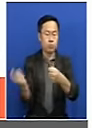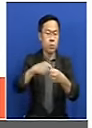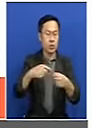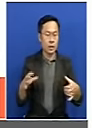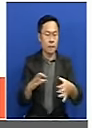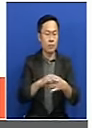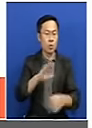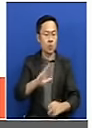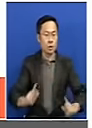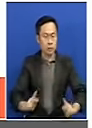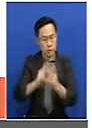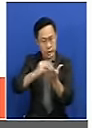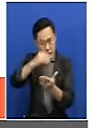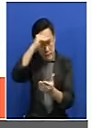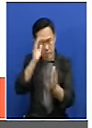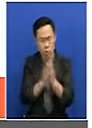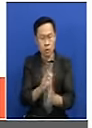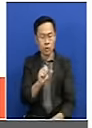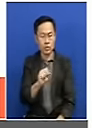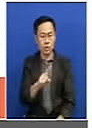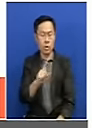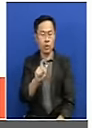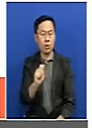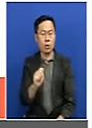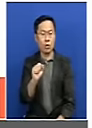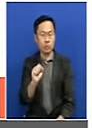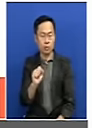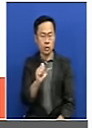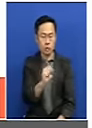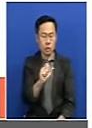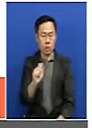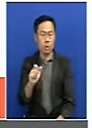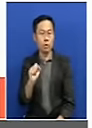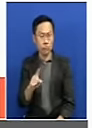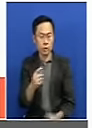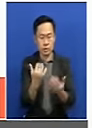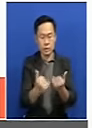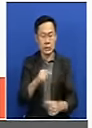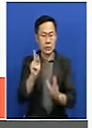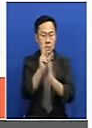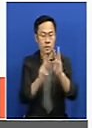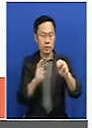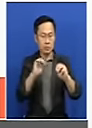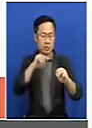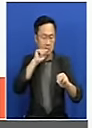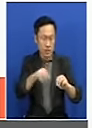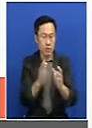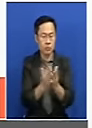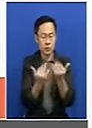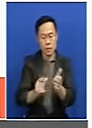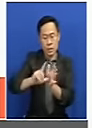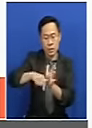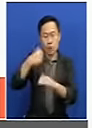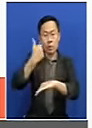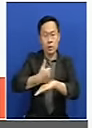ลูกจ้างทั้งหมดนะคะก็จะไปอยู่ที่สอสทั้งหมดค่ะดังนั้นวันนี้การรับลูกออกมานะคะของเลขาธิการสอส